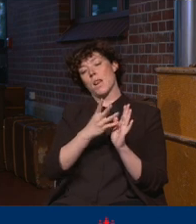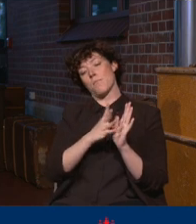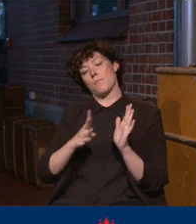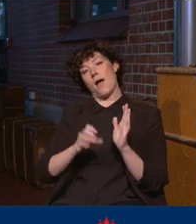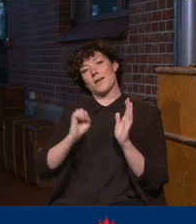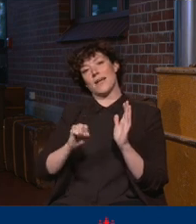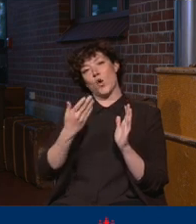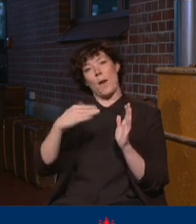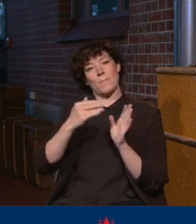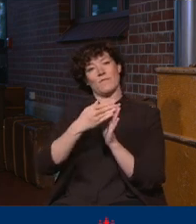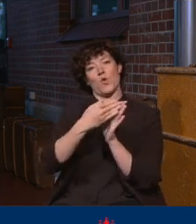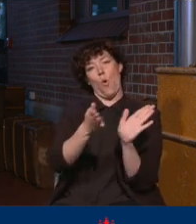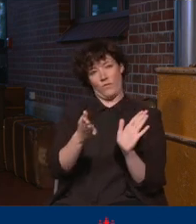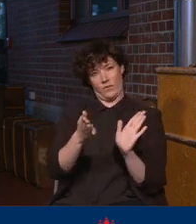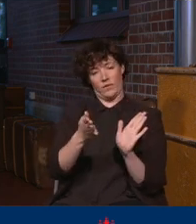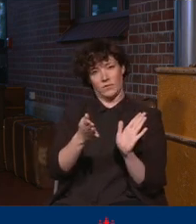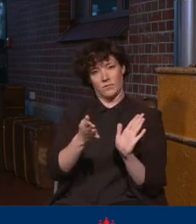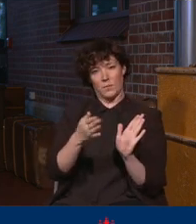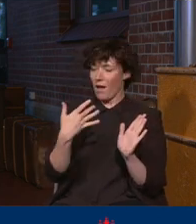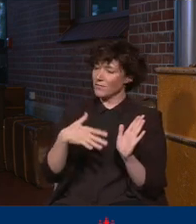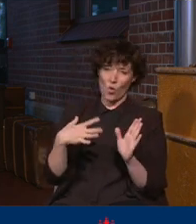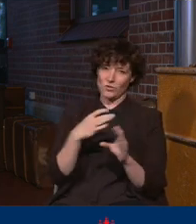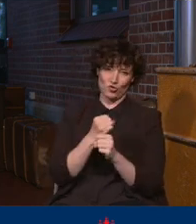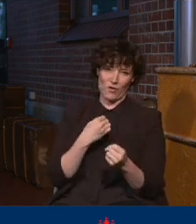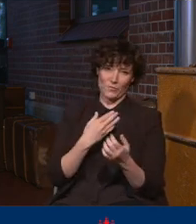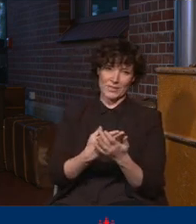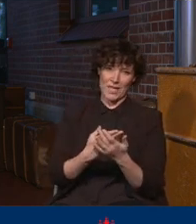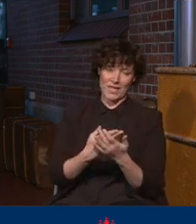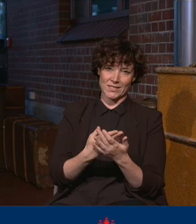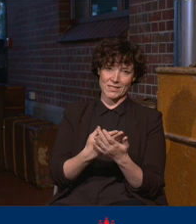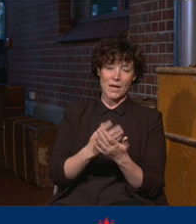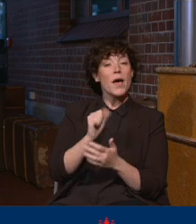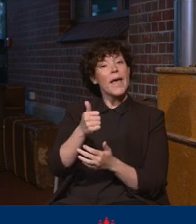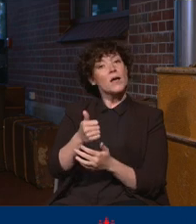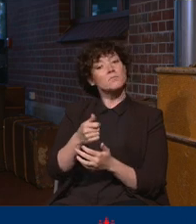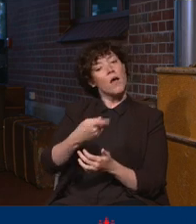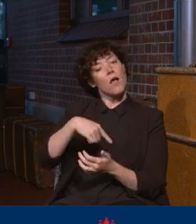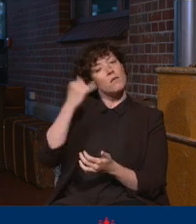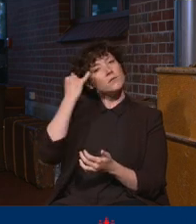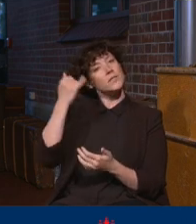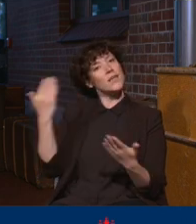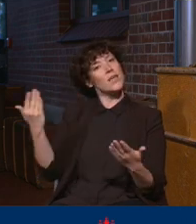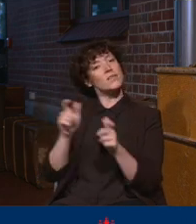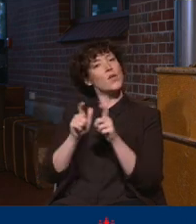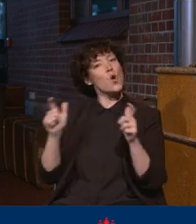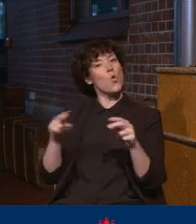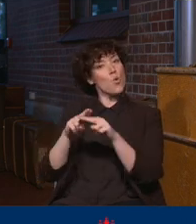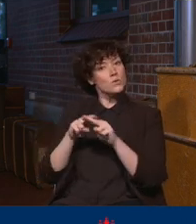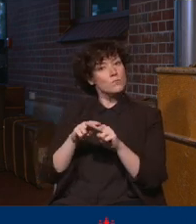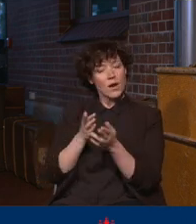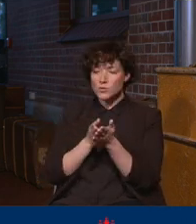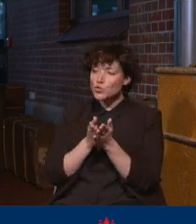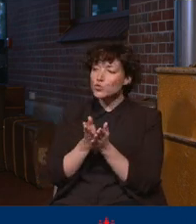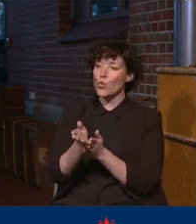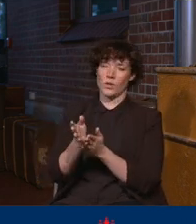irgendwie auch öffentlich machen könnte so weit sind wir noch nicht aber erstmal gehen wir davon aus dass dieser großmarkt dauerhaft an diesem standort